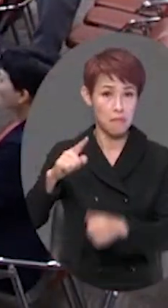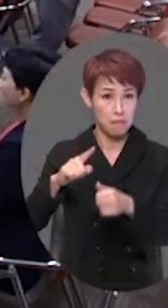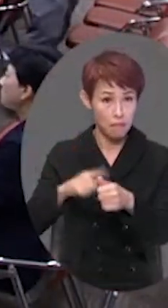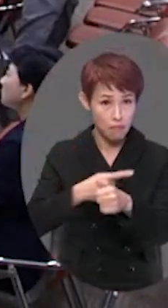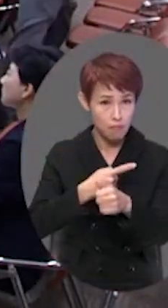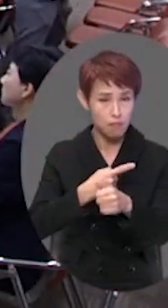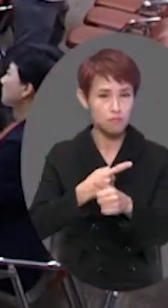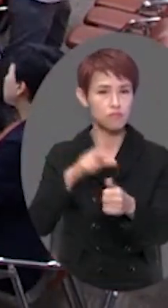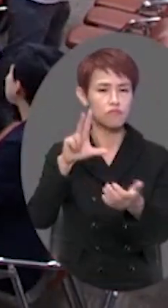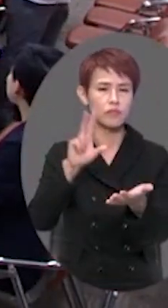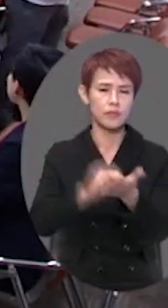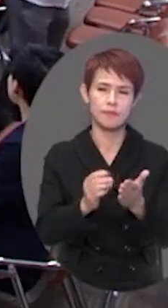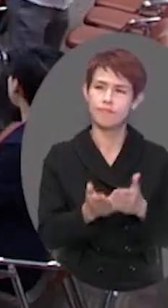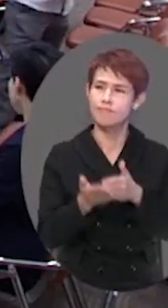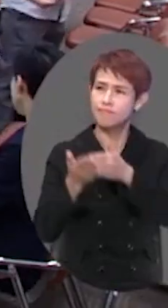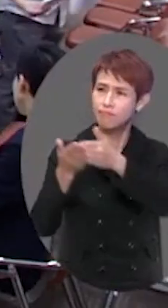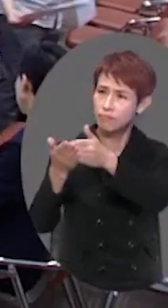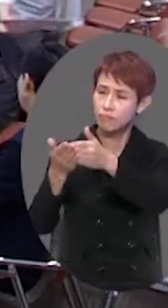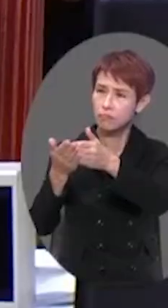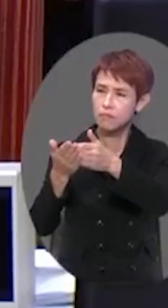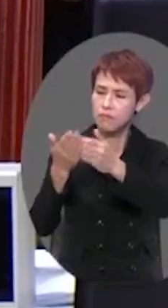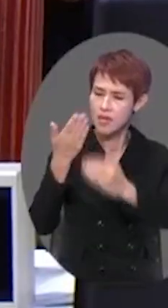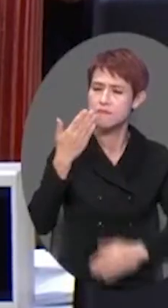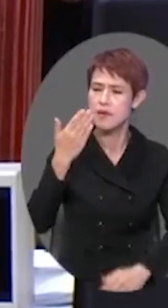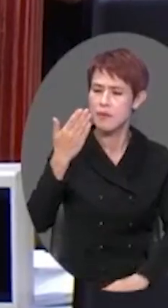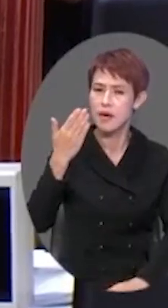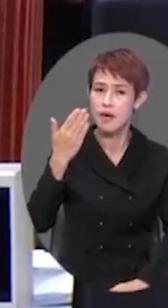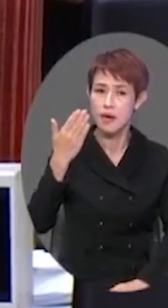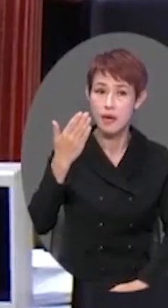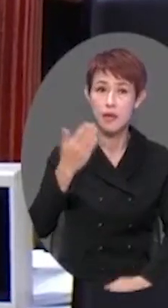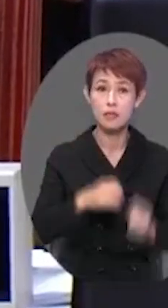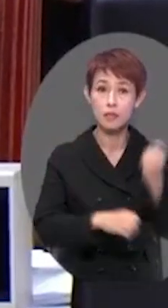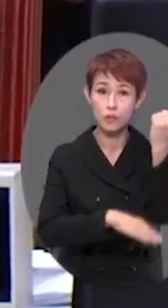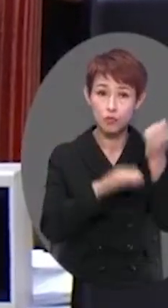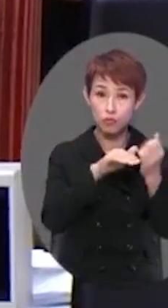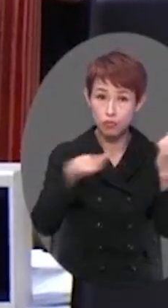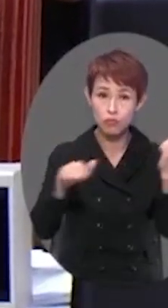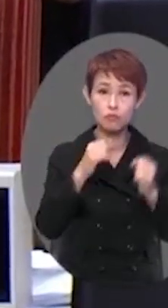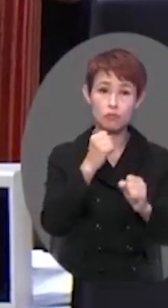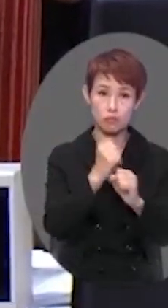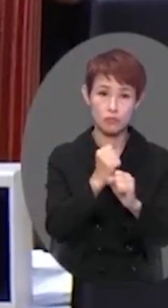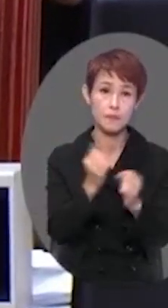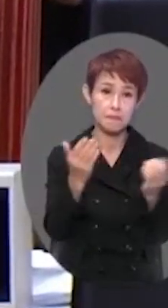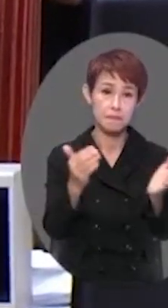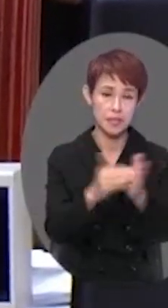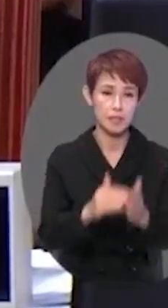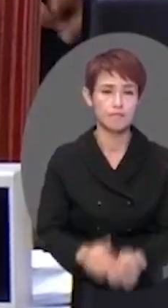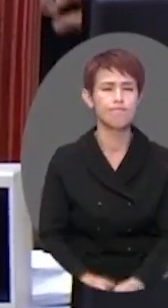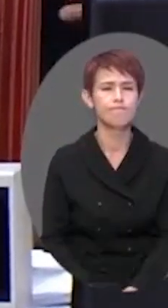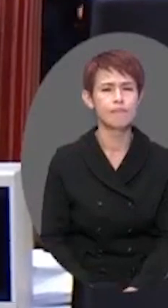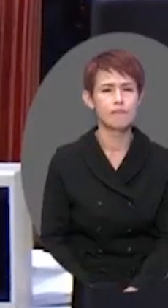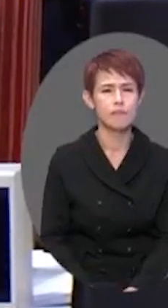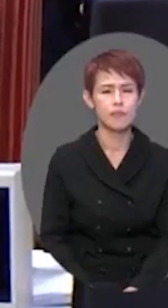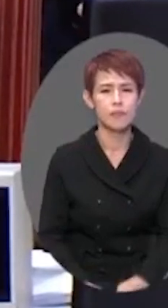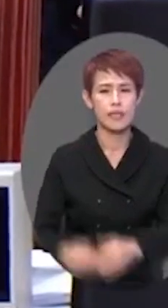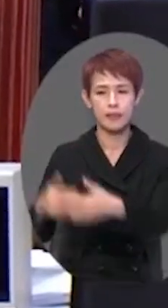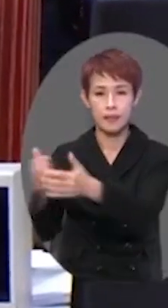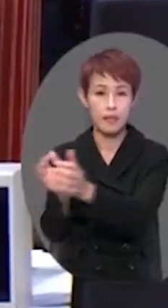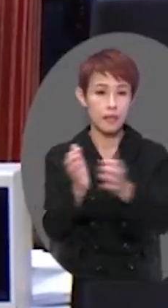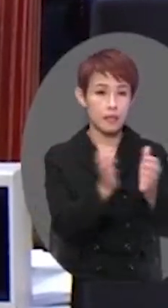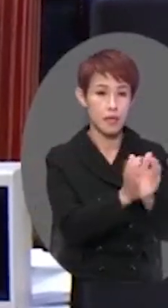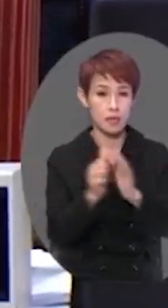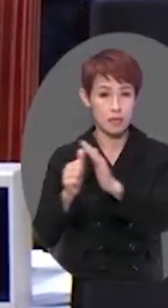할 수 있다. 이렇게 제가 기준 마련했습니다. 지금도 그렇게 생각하고. 그러나 양당 대표에